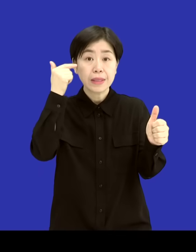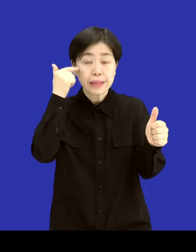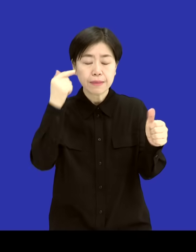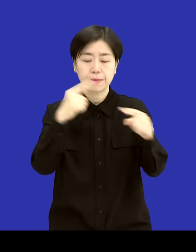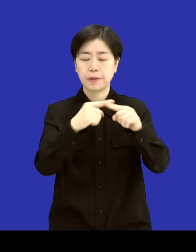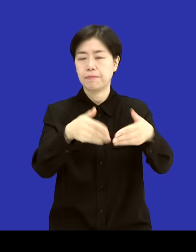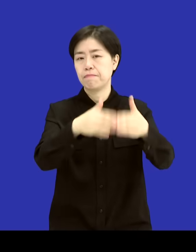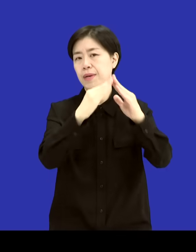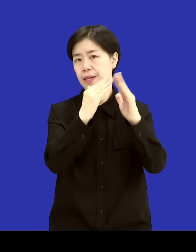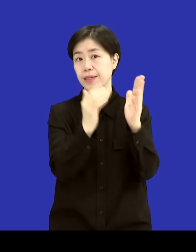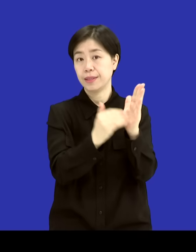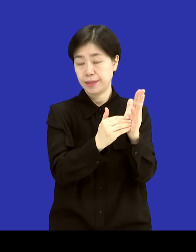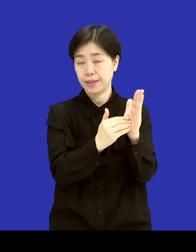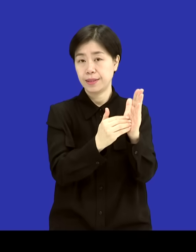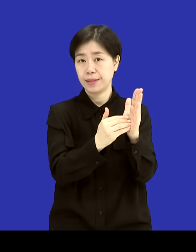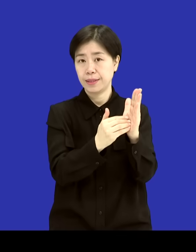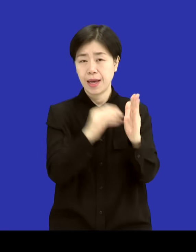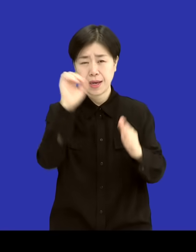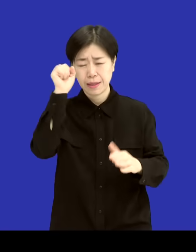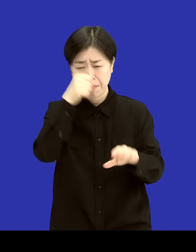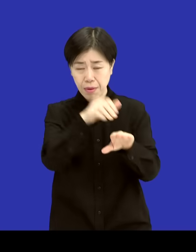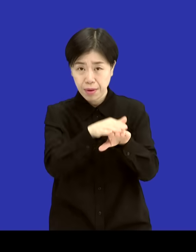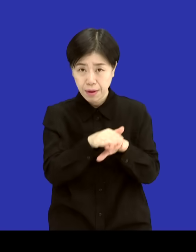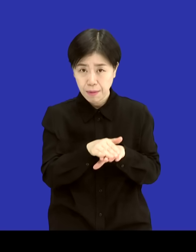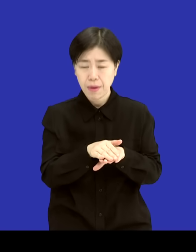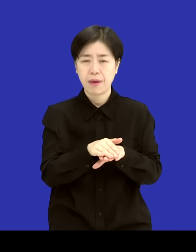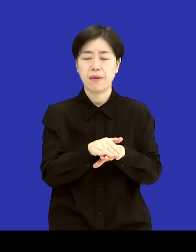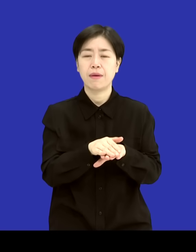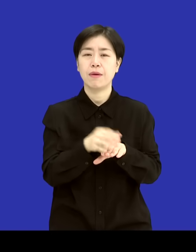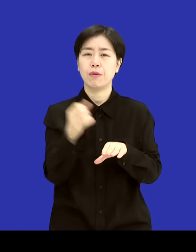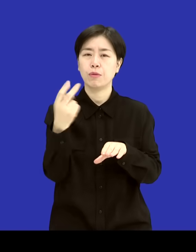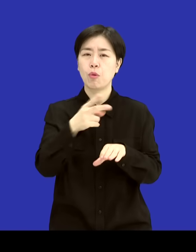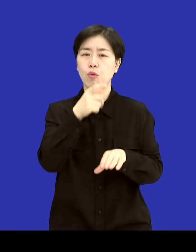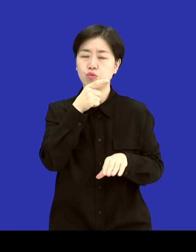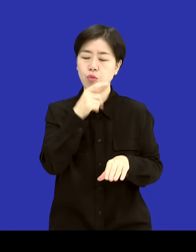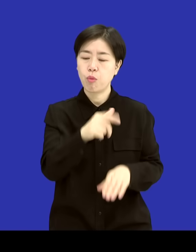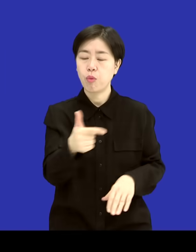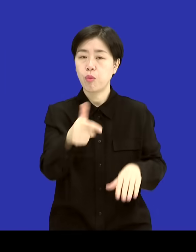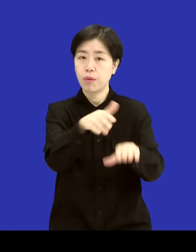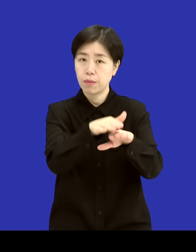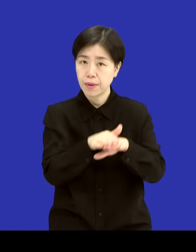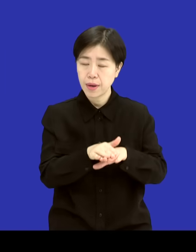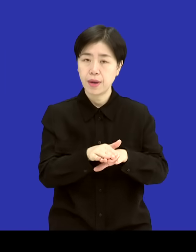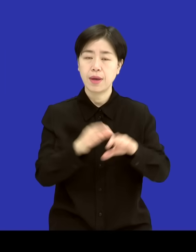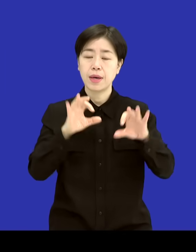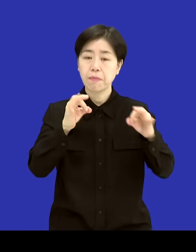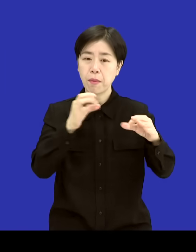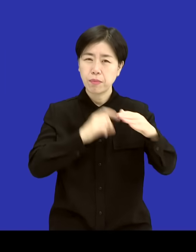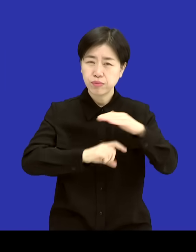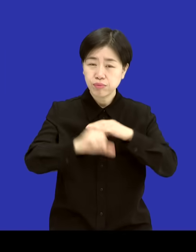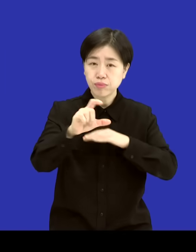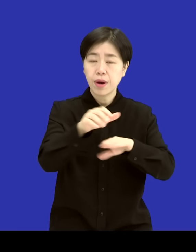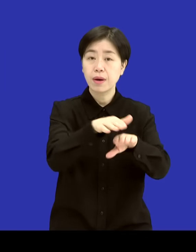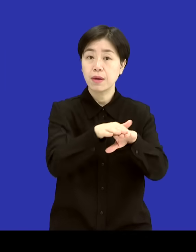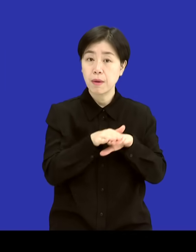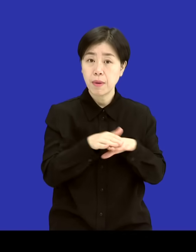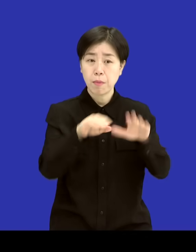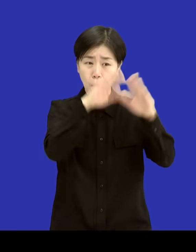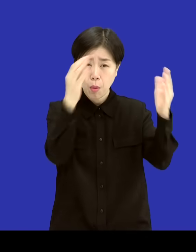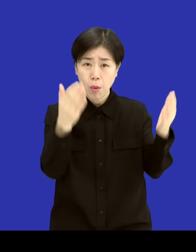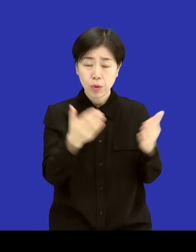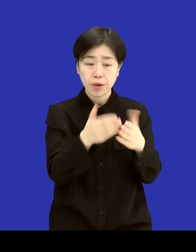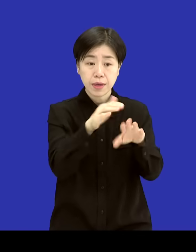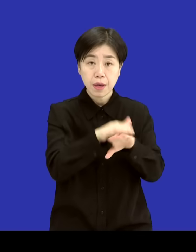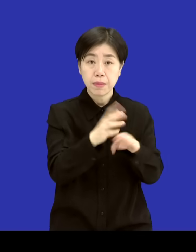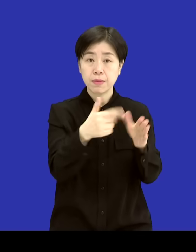네. 그런 새벽 기도도 매일 하시고 이제 뭐 수요 저녁 예배, 금요 철야 예배 이런 모든 그런 세팅하는 거를